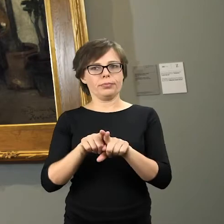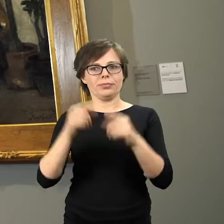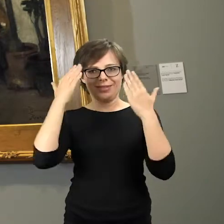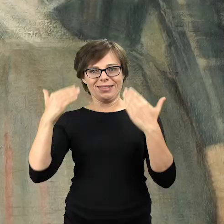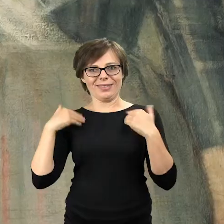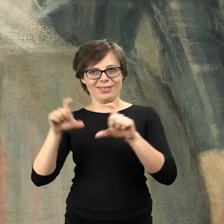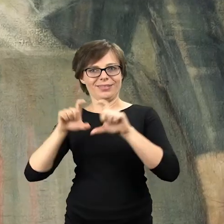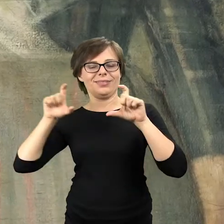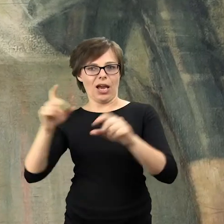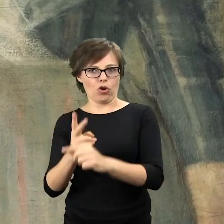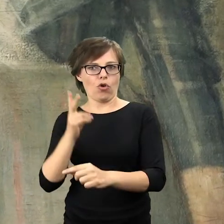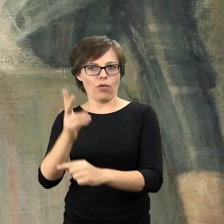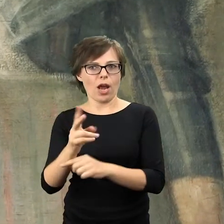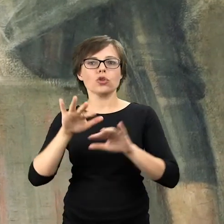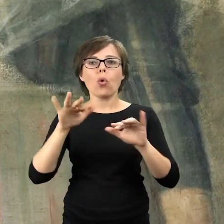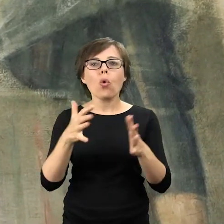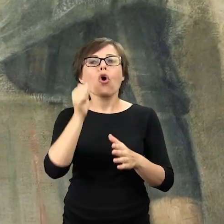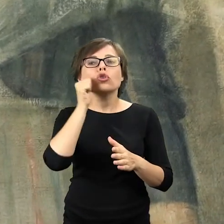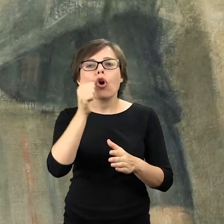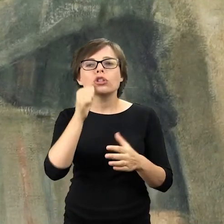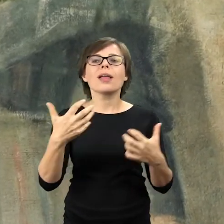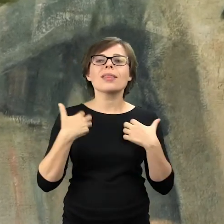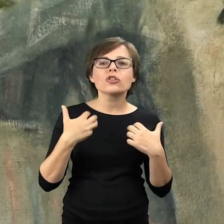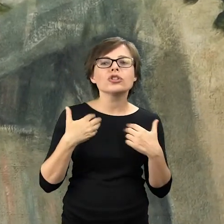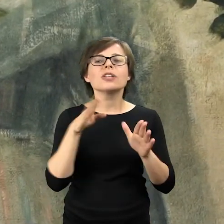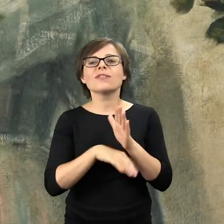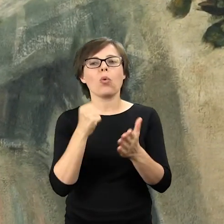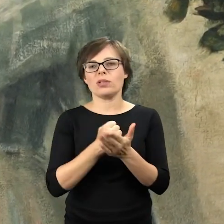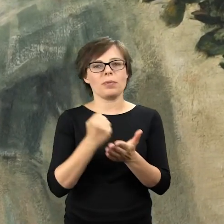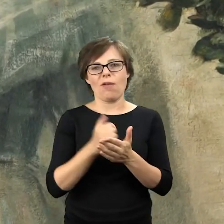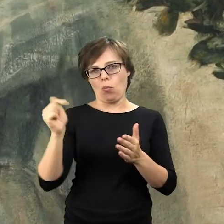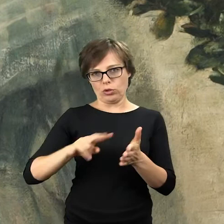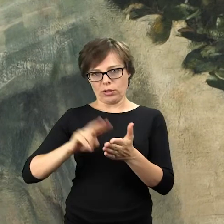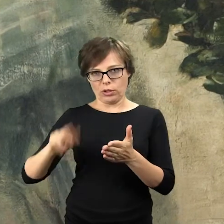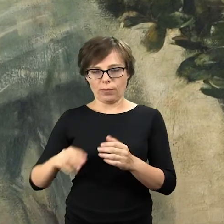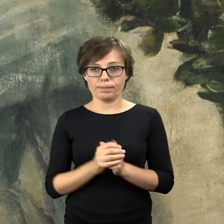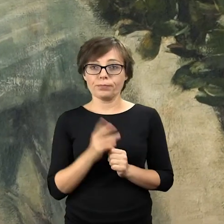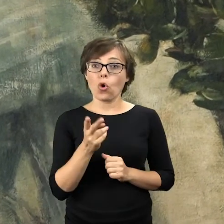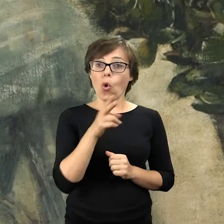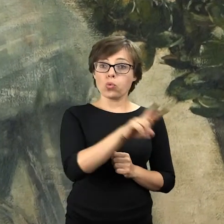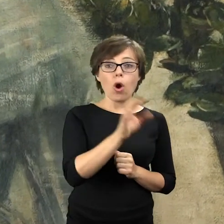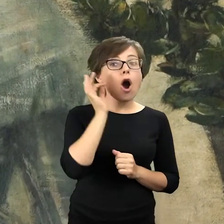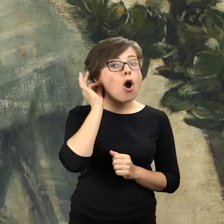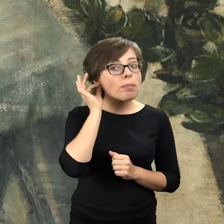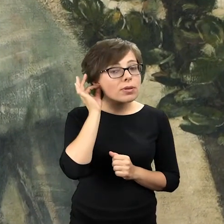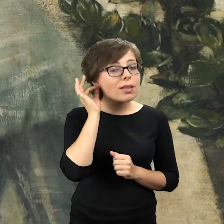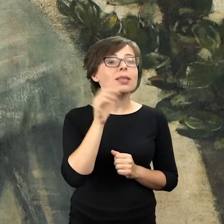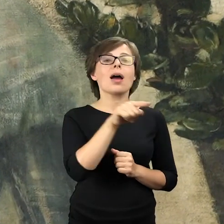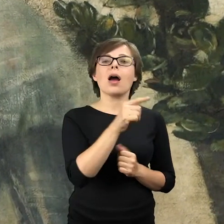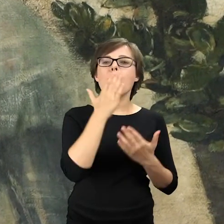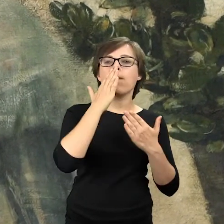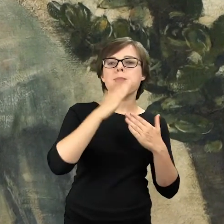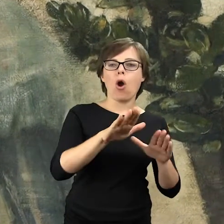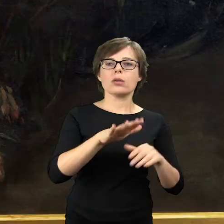świata. Druga z kolei przedstawiona jest w atmosferze bezpieczeństwa, w cieplarni, w której dorastają